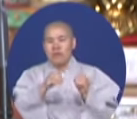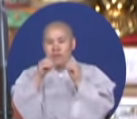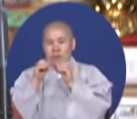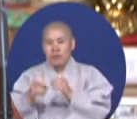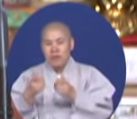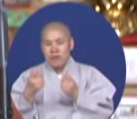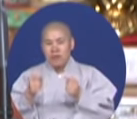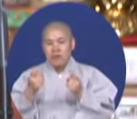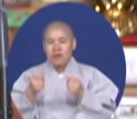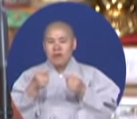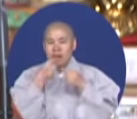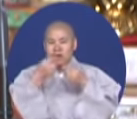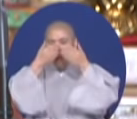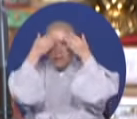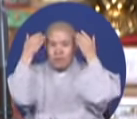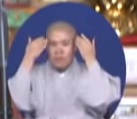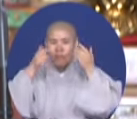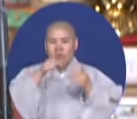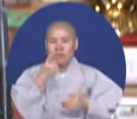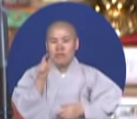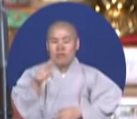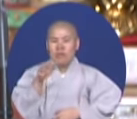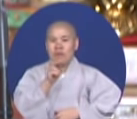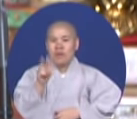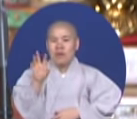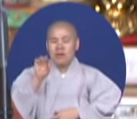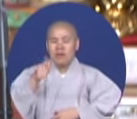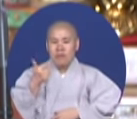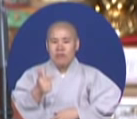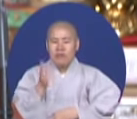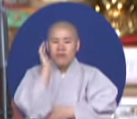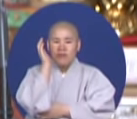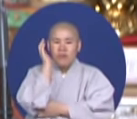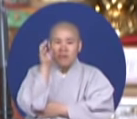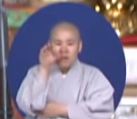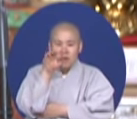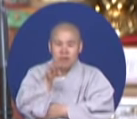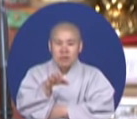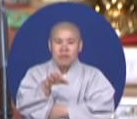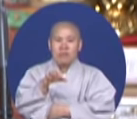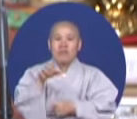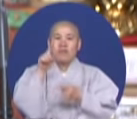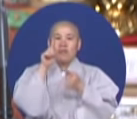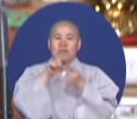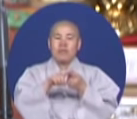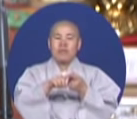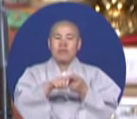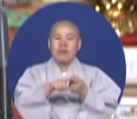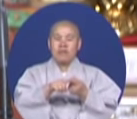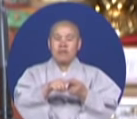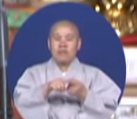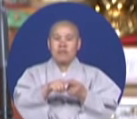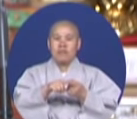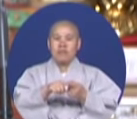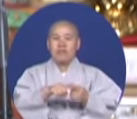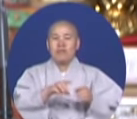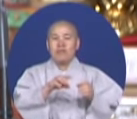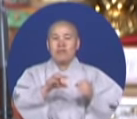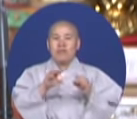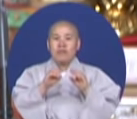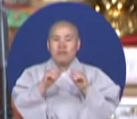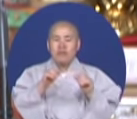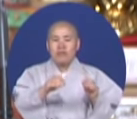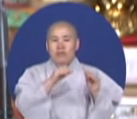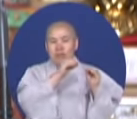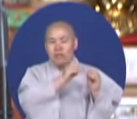부처님이 녹야원에서 설법하셨다 그러면 그 부처님이 설법하신 녹야원을 그대로 이 땅에 옮겨놓은 게 그게 사찰이에요.